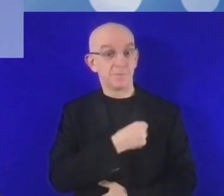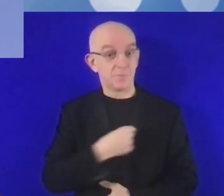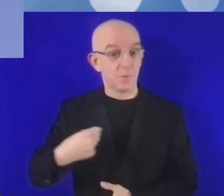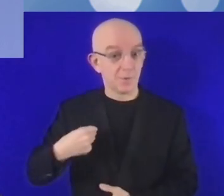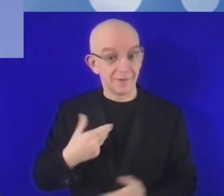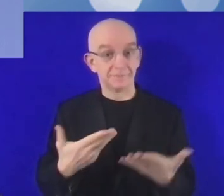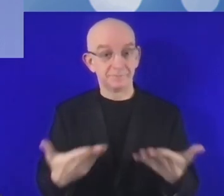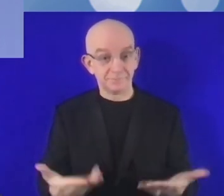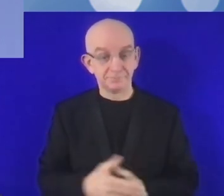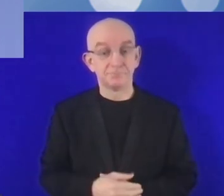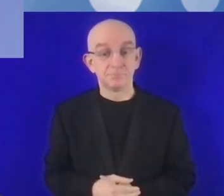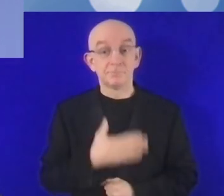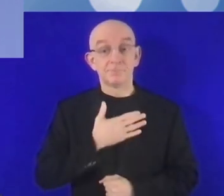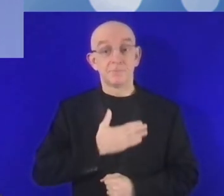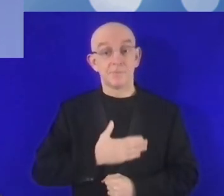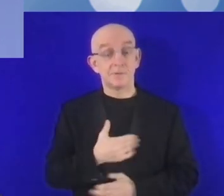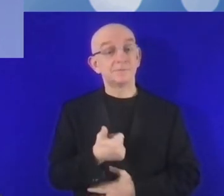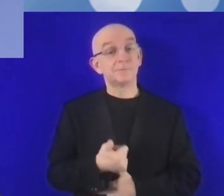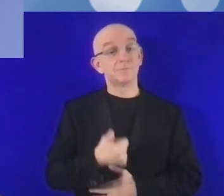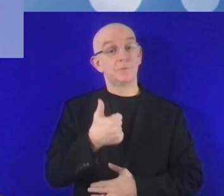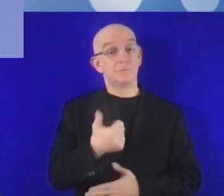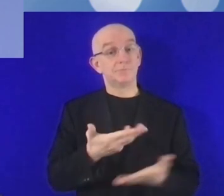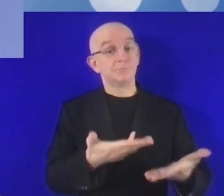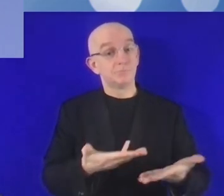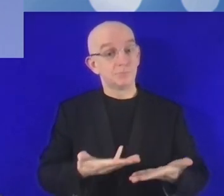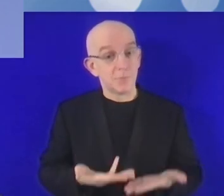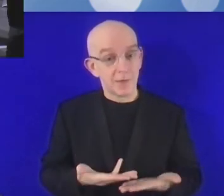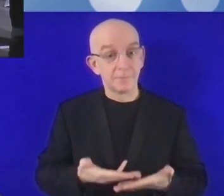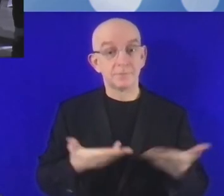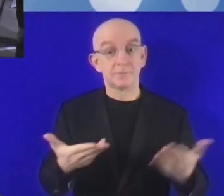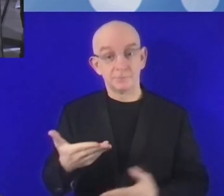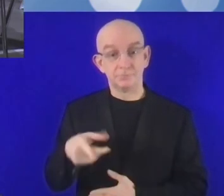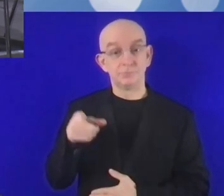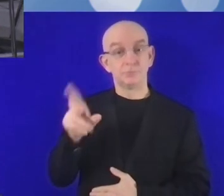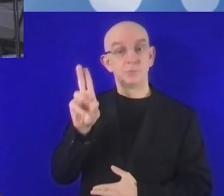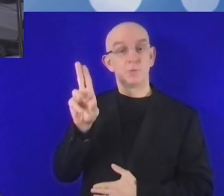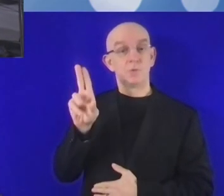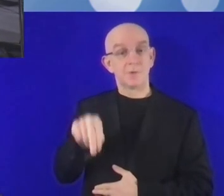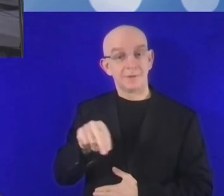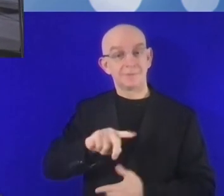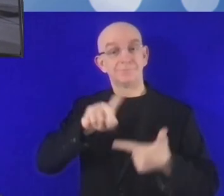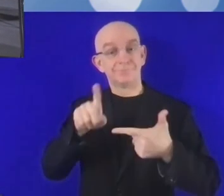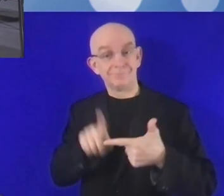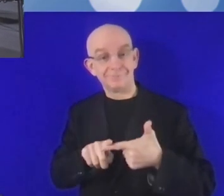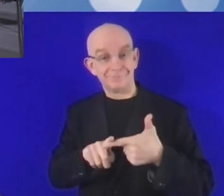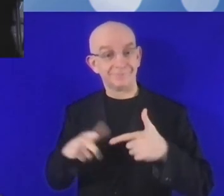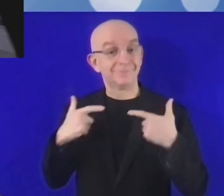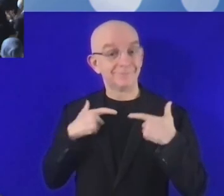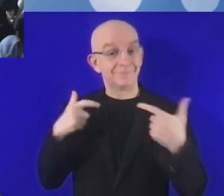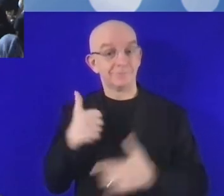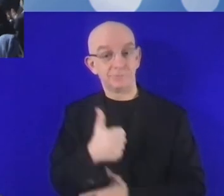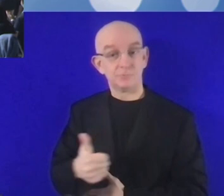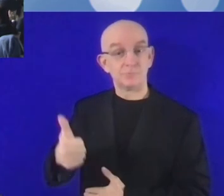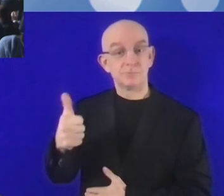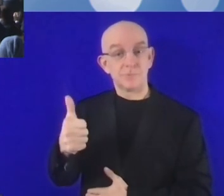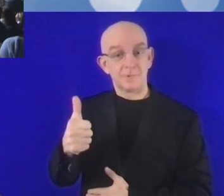维兹国际展览中心。首先，我想欢迎刘振民先生，联合国副